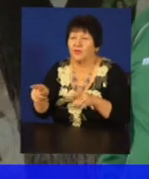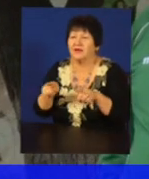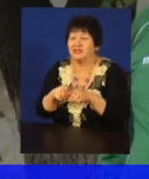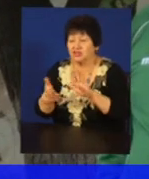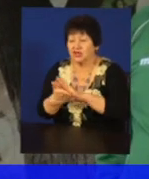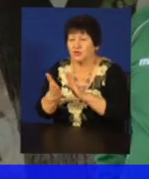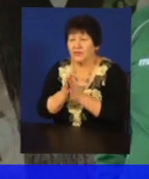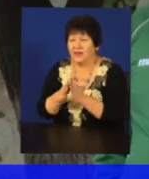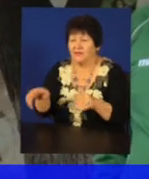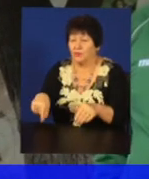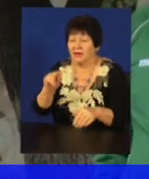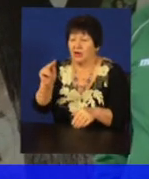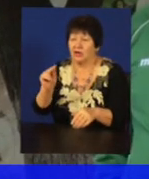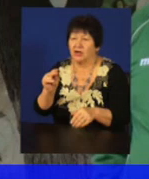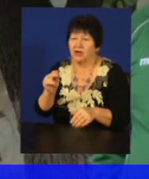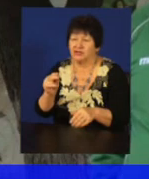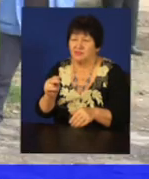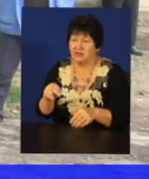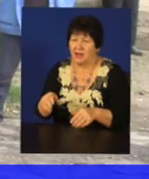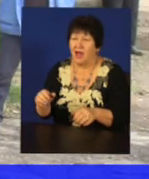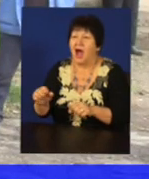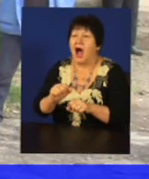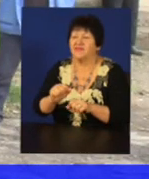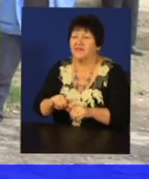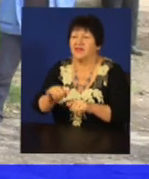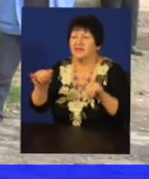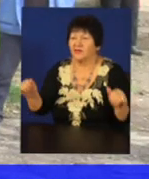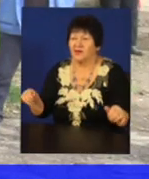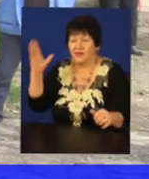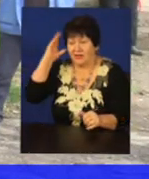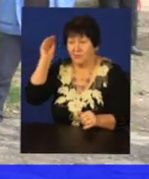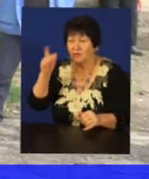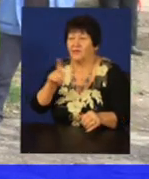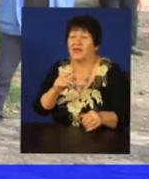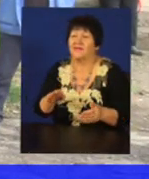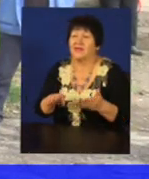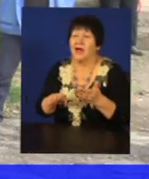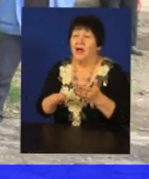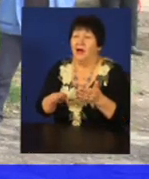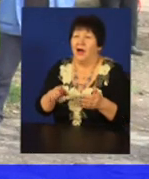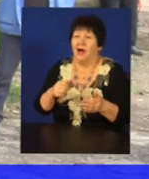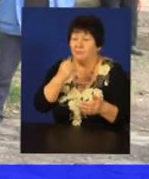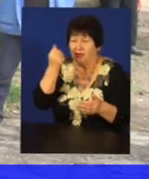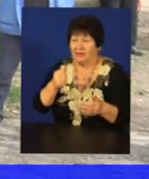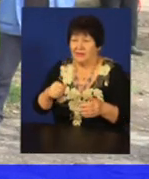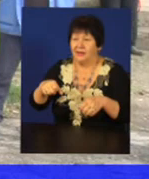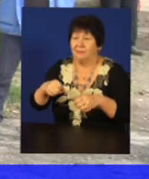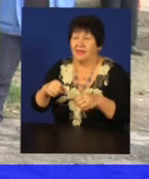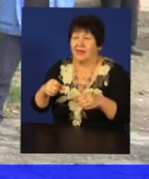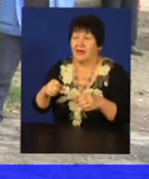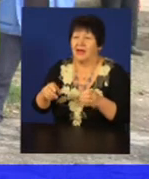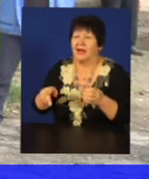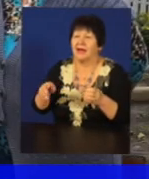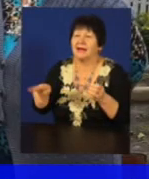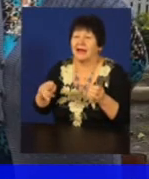aceleași condiții precum și în orașul Cimișlia. Agenția de Dezvoltare Locală din Moldova este beneficiară a programului de granturi locale al